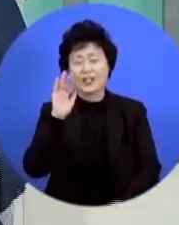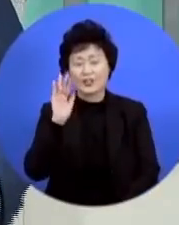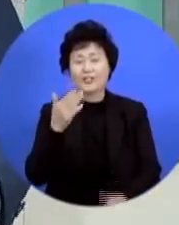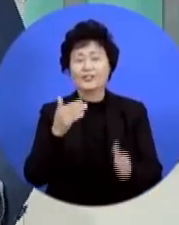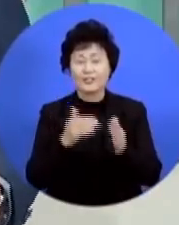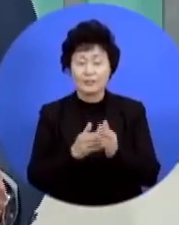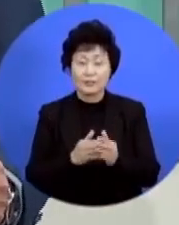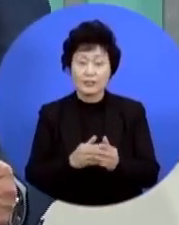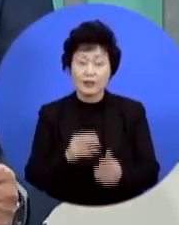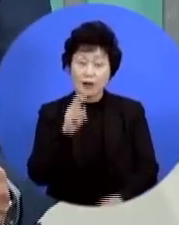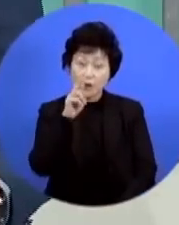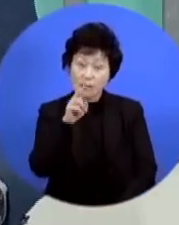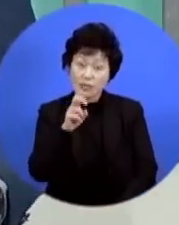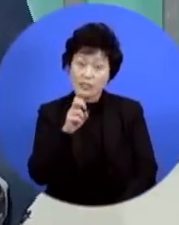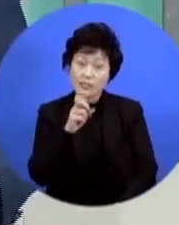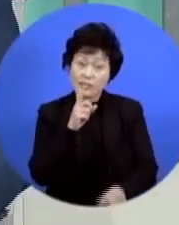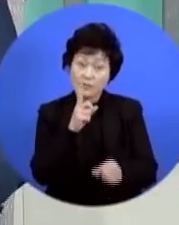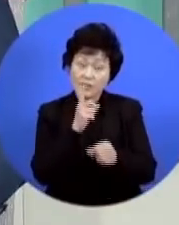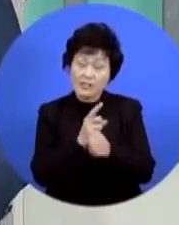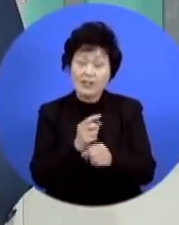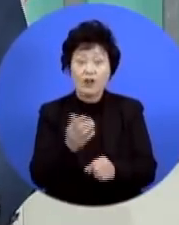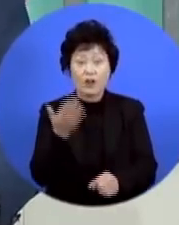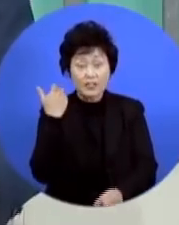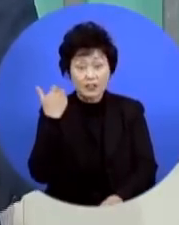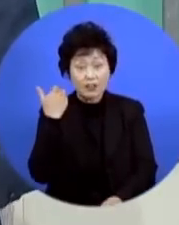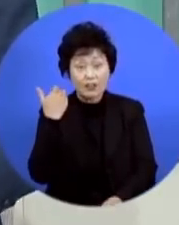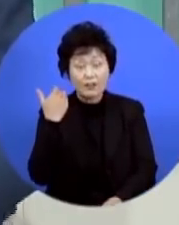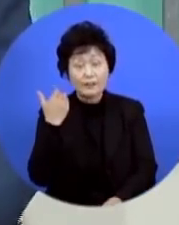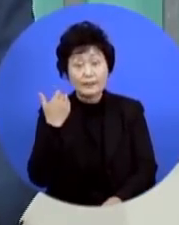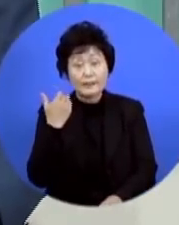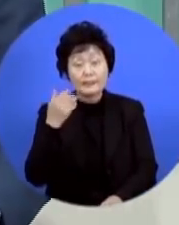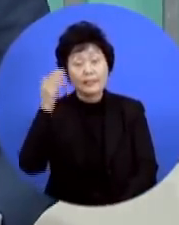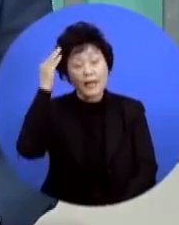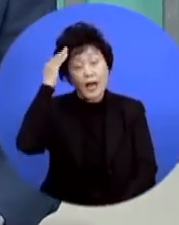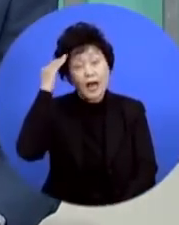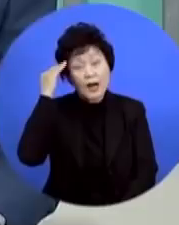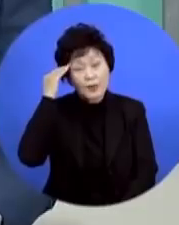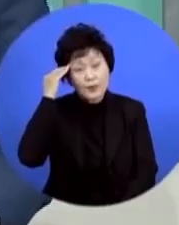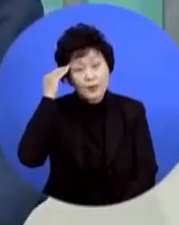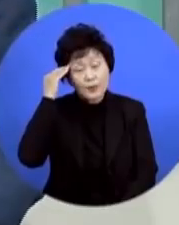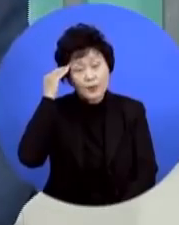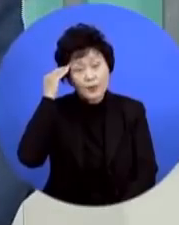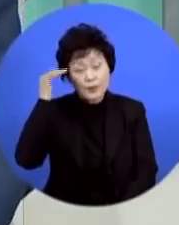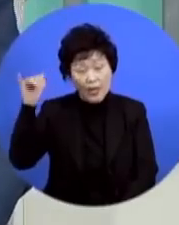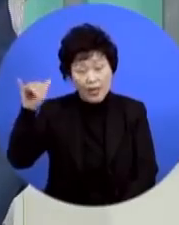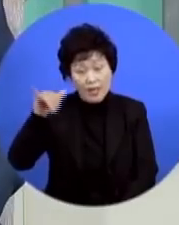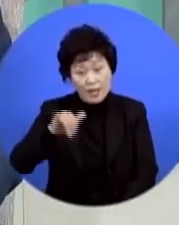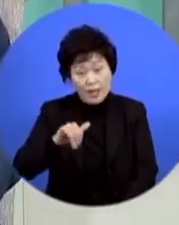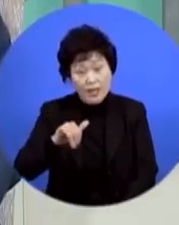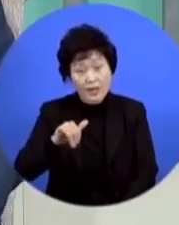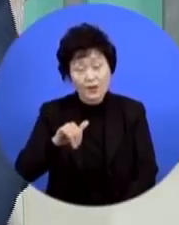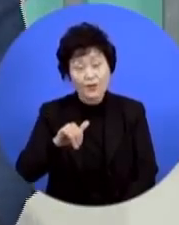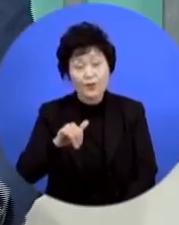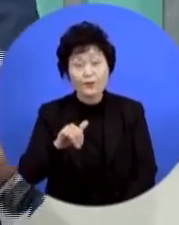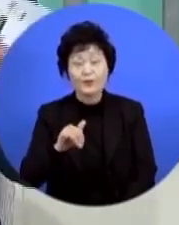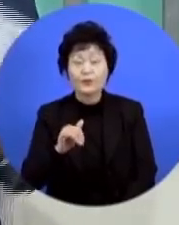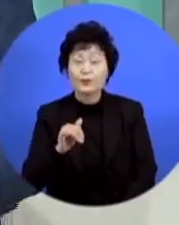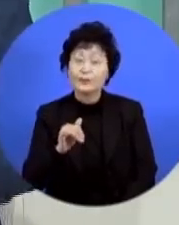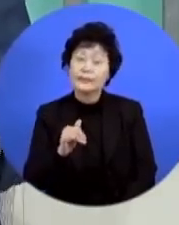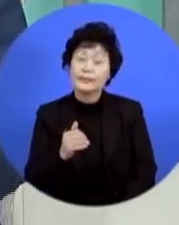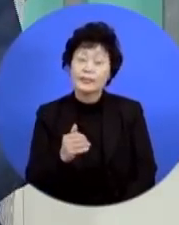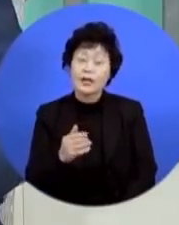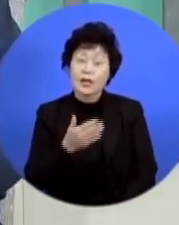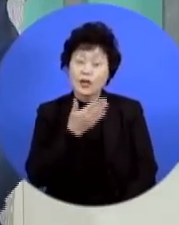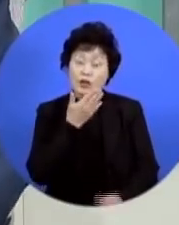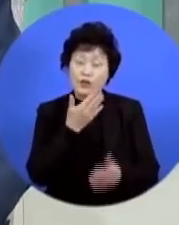전에 이제 한국에 오신 지가 21년 되셨잖아요. 21년 전에 한국으로 이제 이렇게 다시 부르심을 받았는데 그때